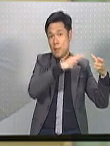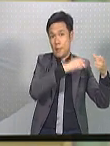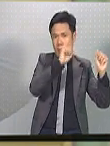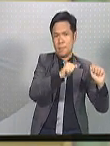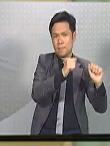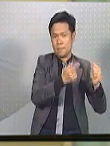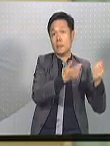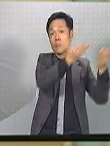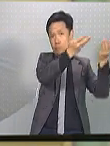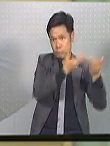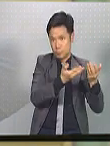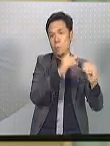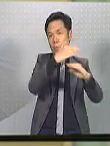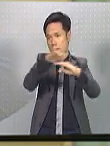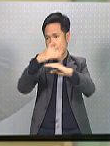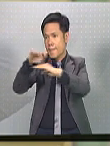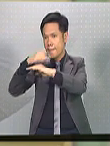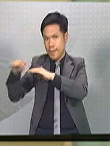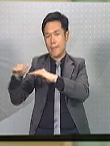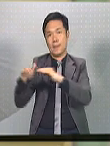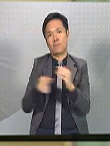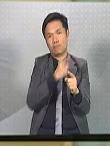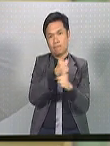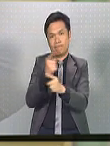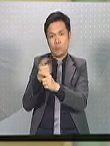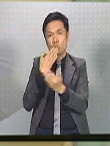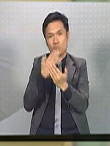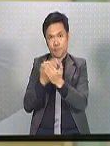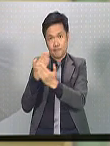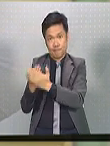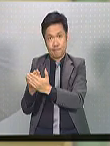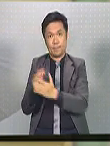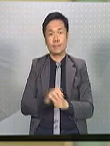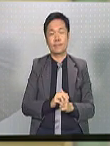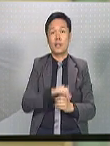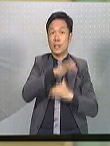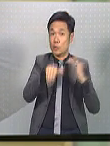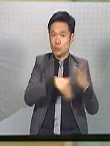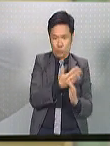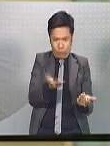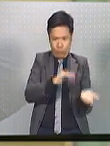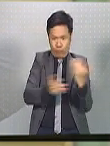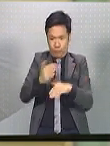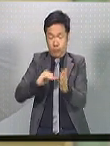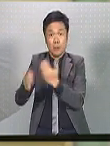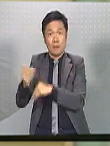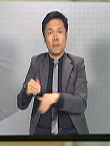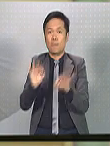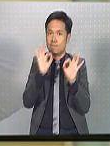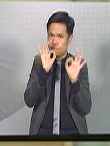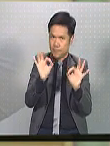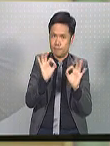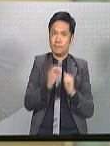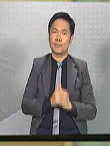boleh Janta Dan juga mungkin decide eh untuk packing dan sebagainya juga boleh